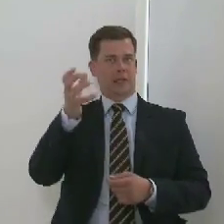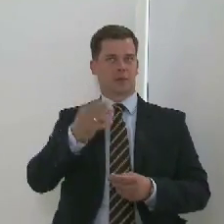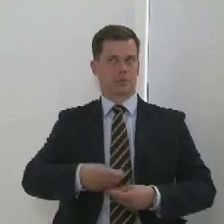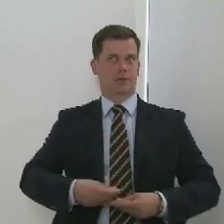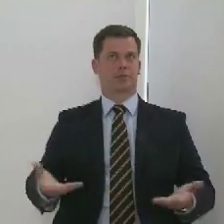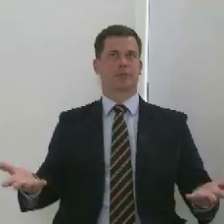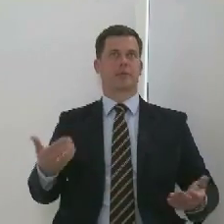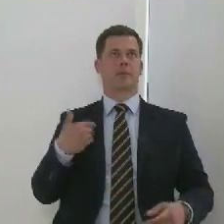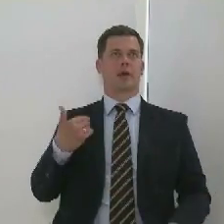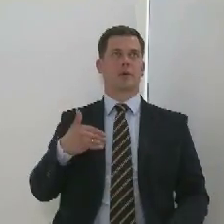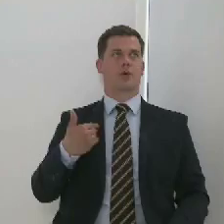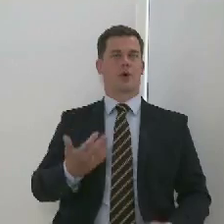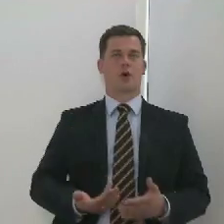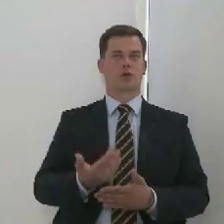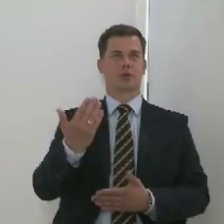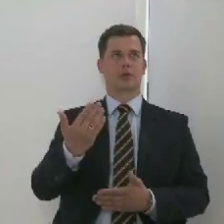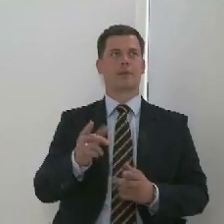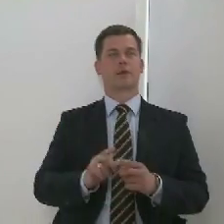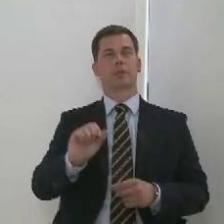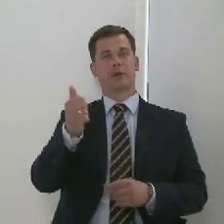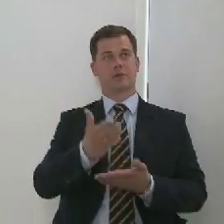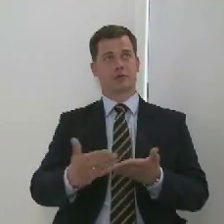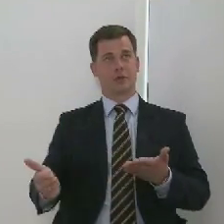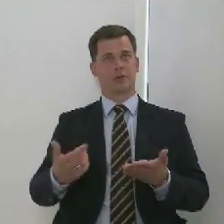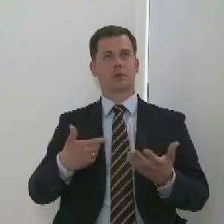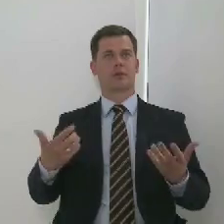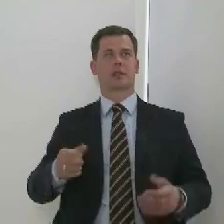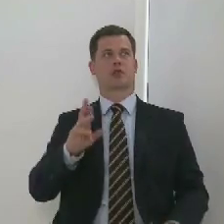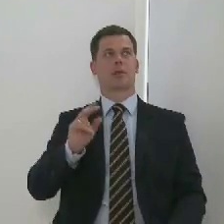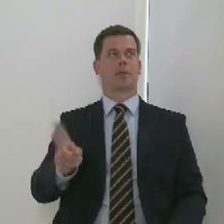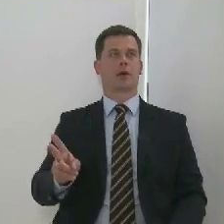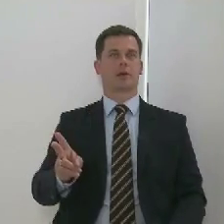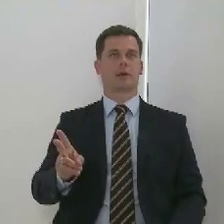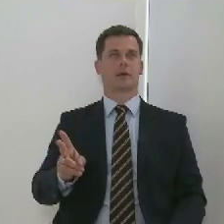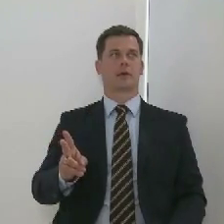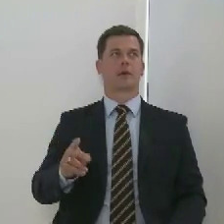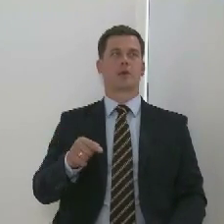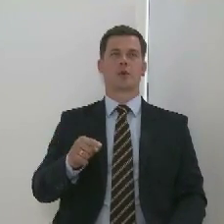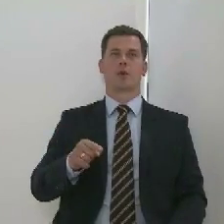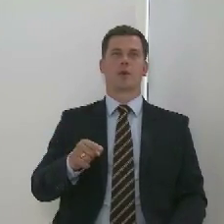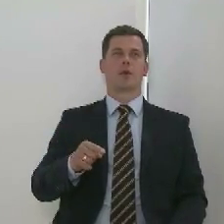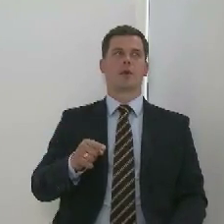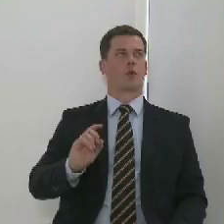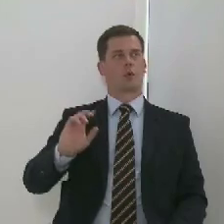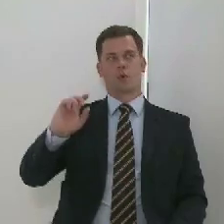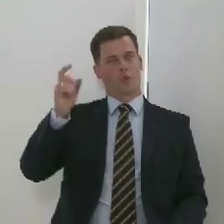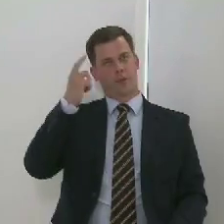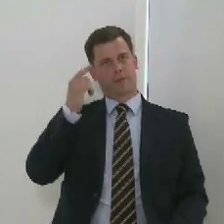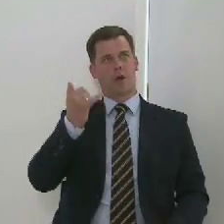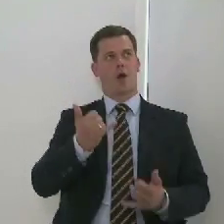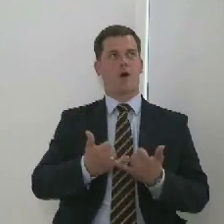białek roślinnych i technologii. W pierwszej kolejności skupiamy się na rzepaku, czyli królu oleju w